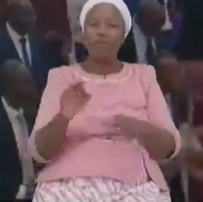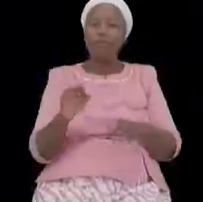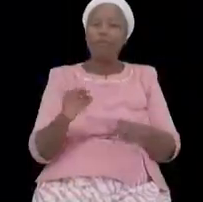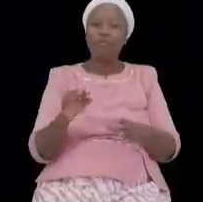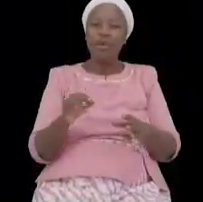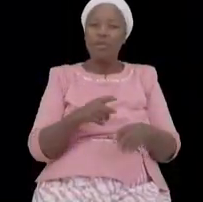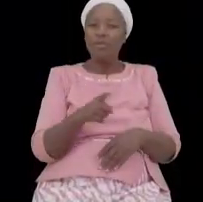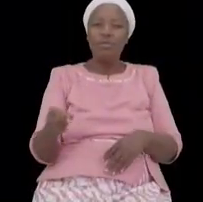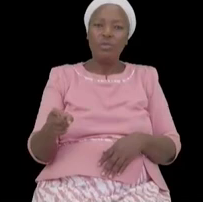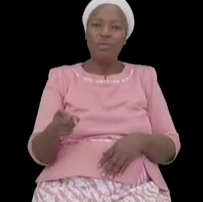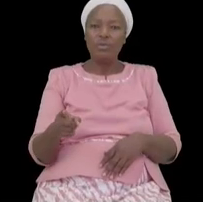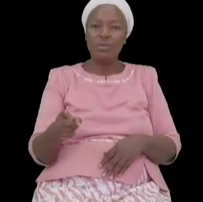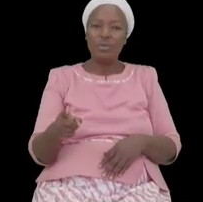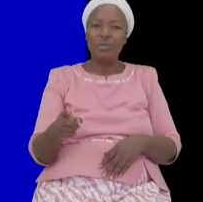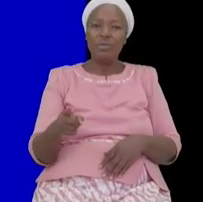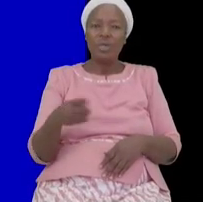Autre,